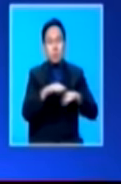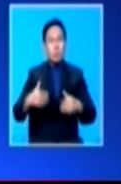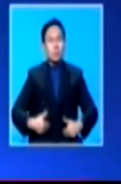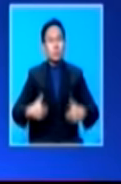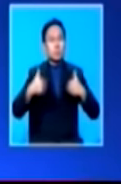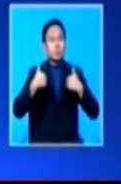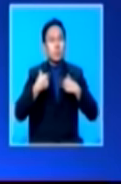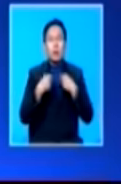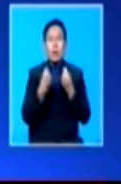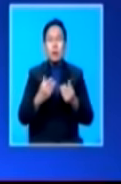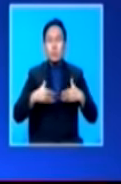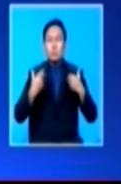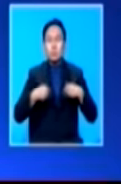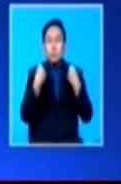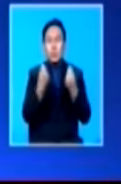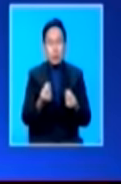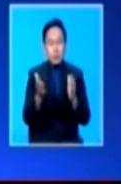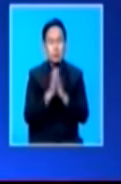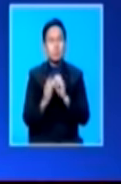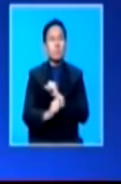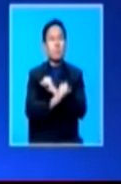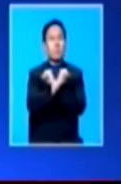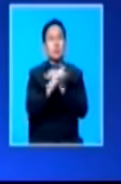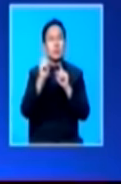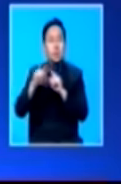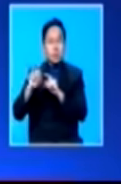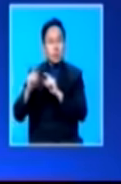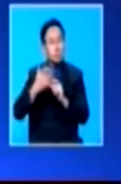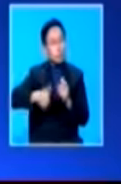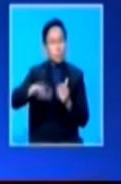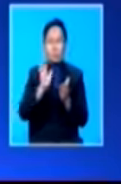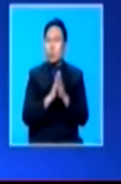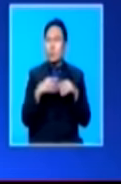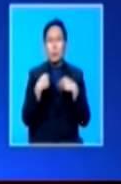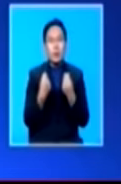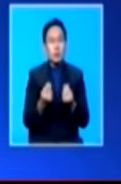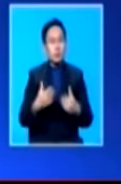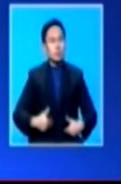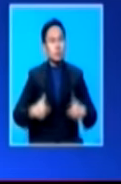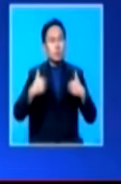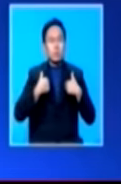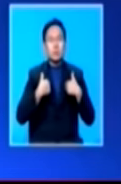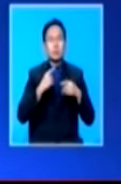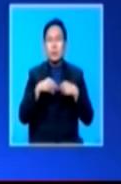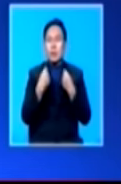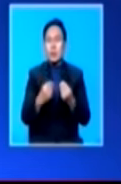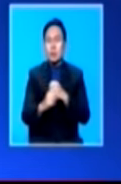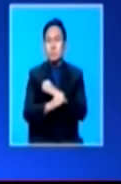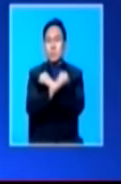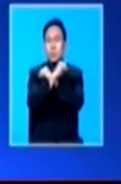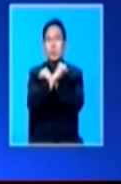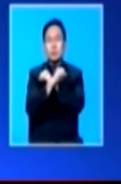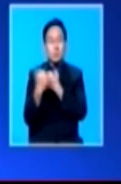ไม่เพียงแค่ความสุขทางกายนะครับแต่ก็ยอมที่จะเสียสละได้แม้ชีวิตและเลือดเนื้อทั้งนี้ก็เพื่